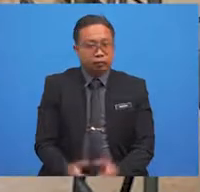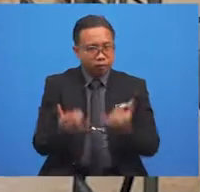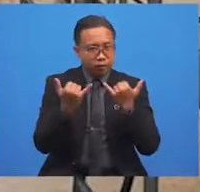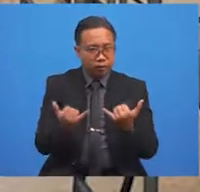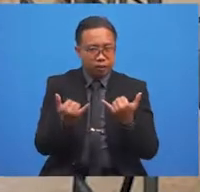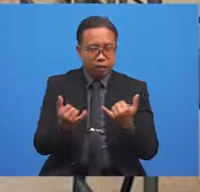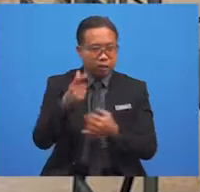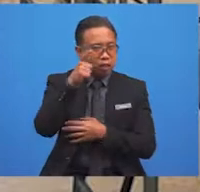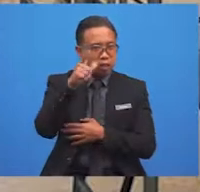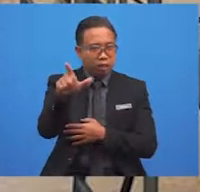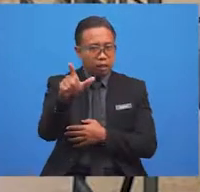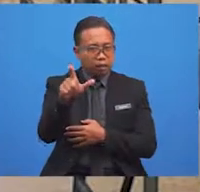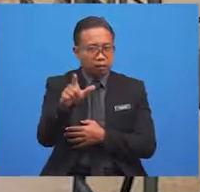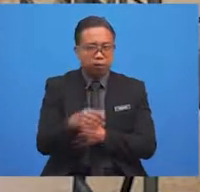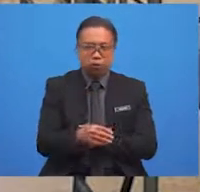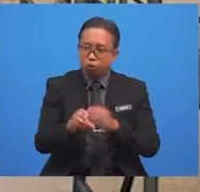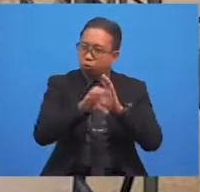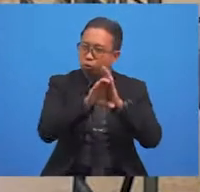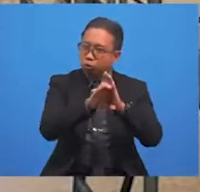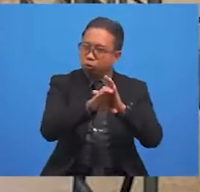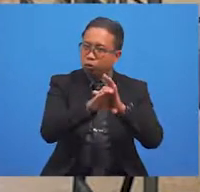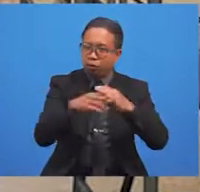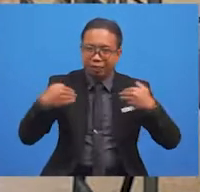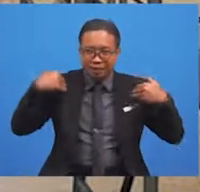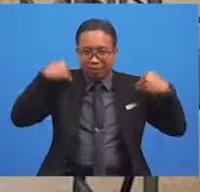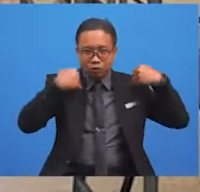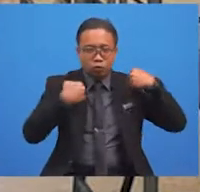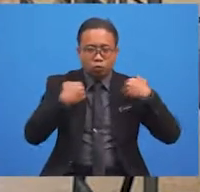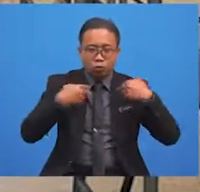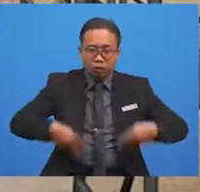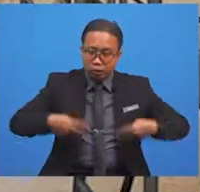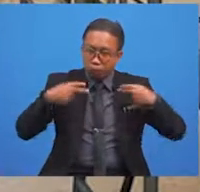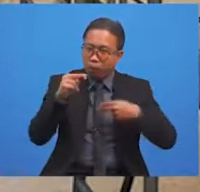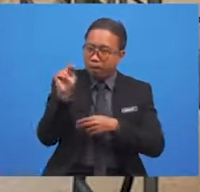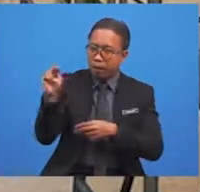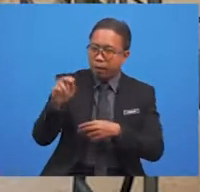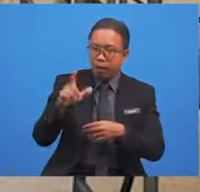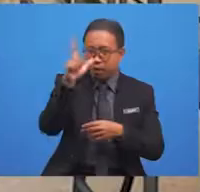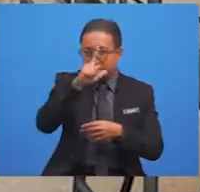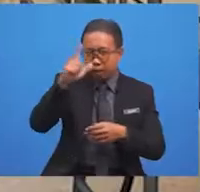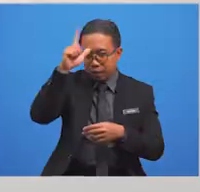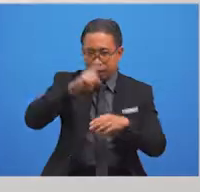Sekarang, kita lihat beberapa contoh hidupan liar yang terdapat di